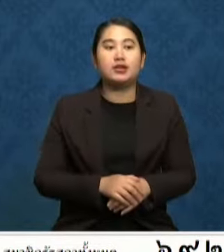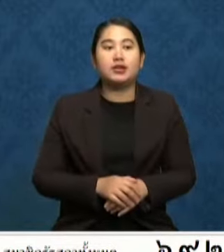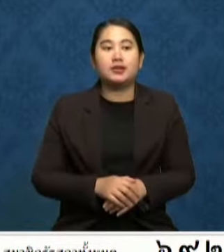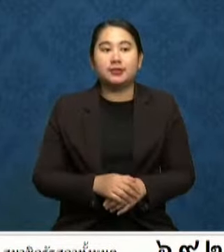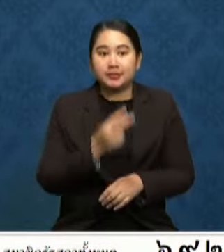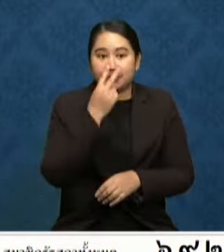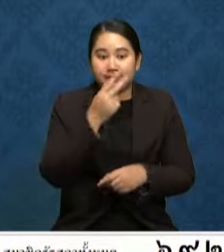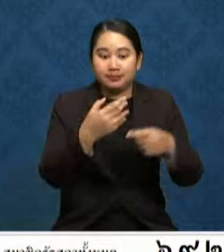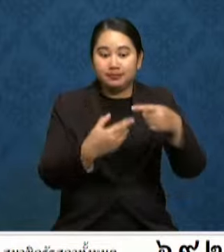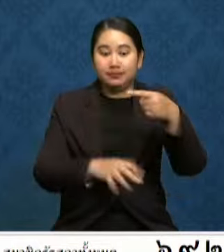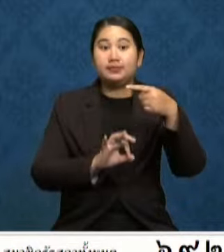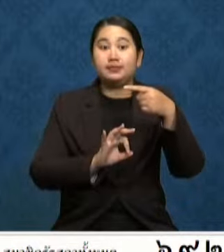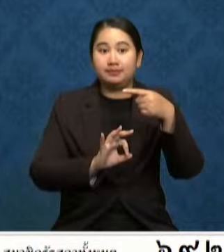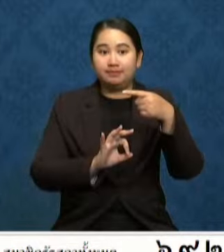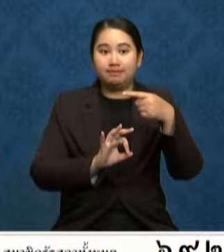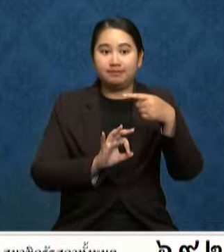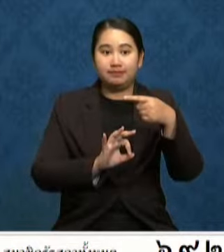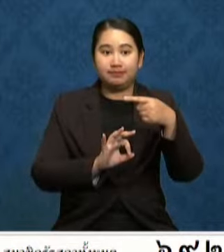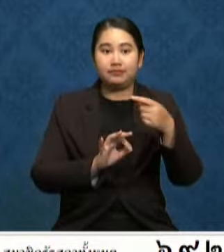มอง 9 ข้อ